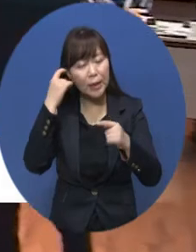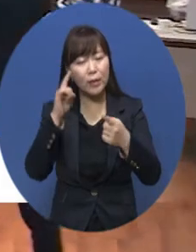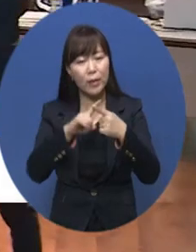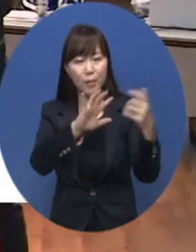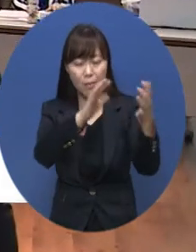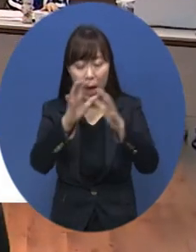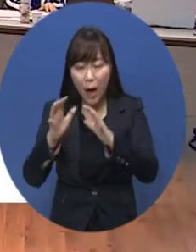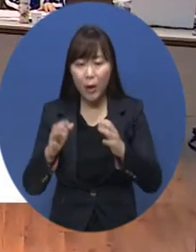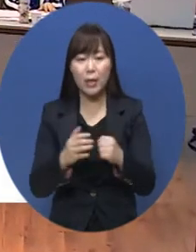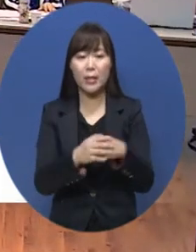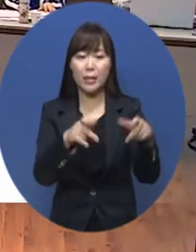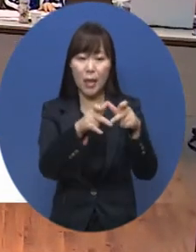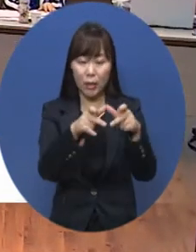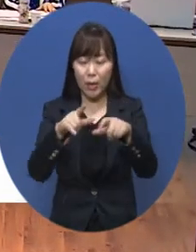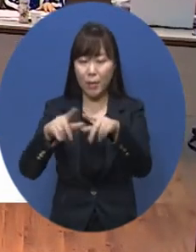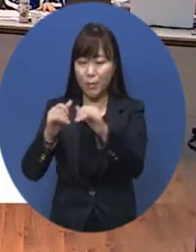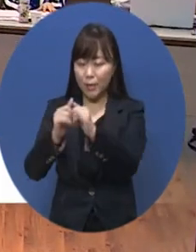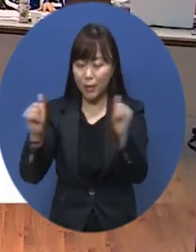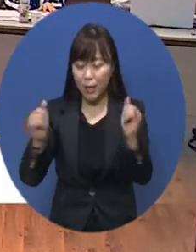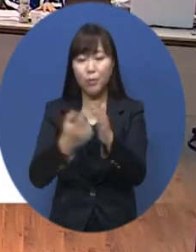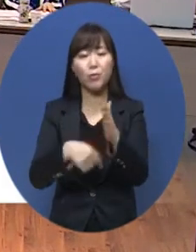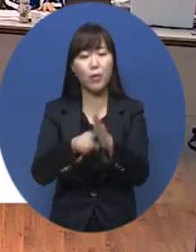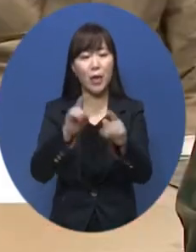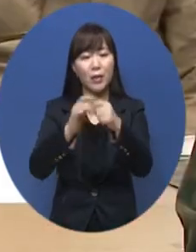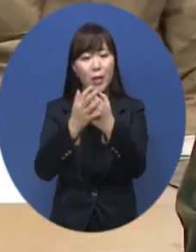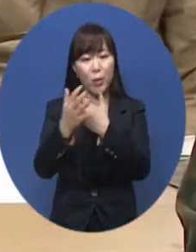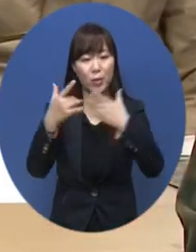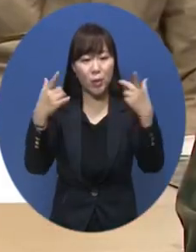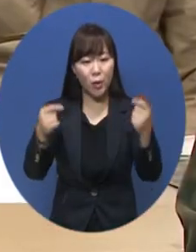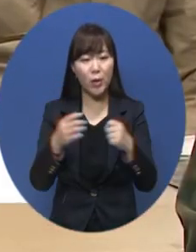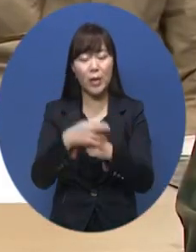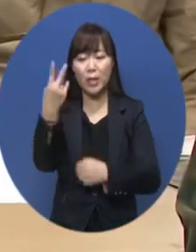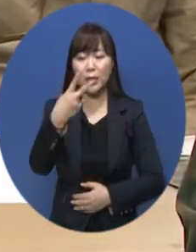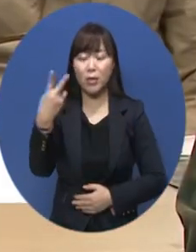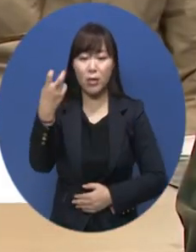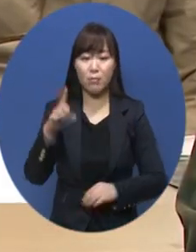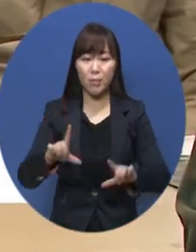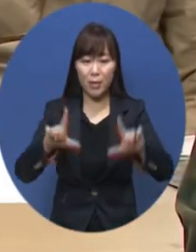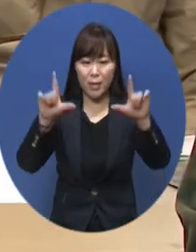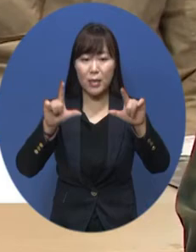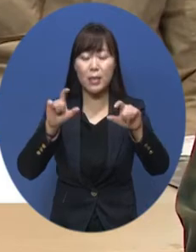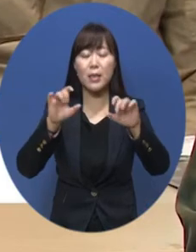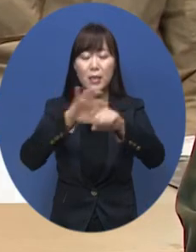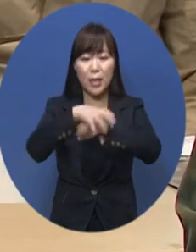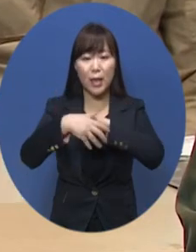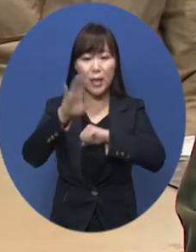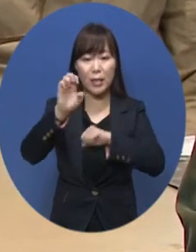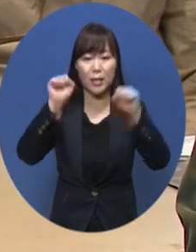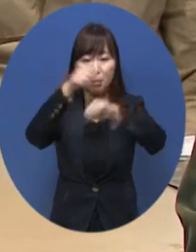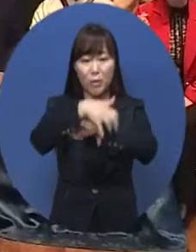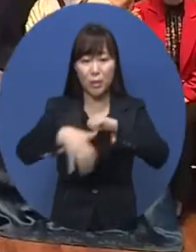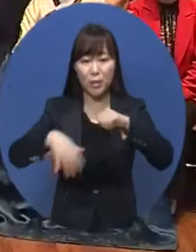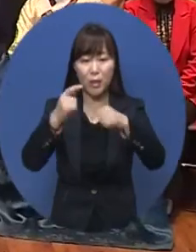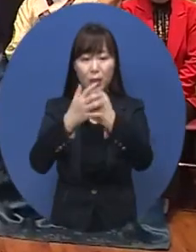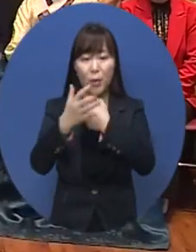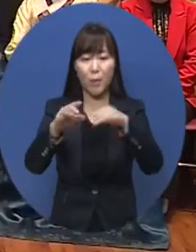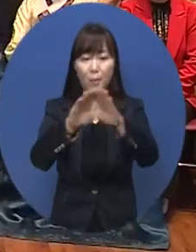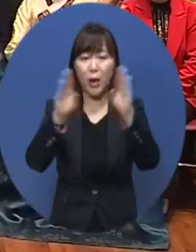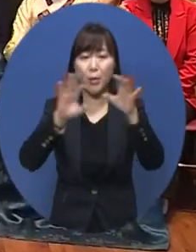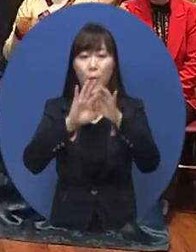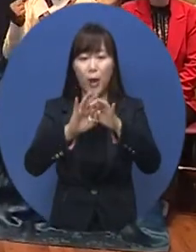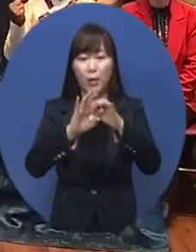가운데 장애인과 비장애인들을 위한 대회로 2021 세계 e스포츠 대회를 개최하는 등의